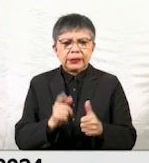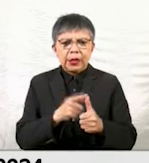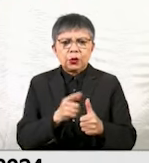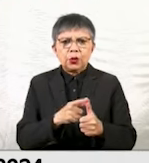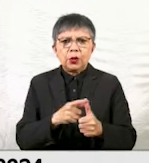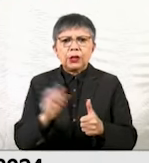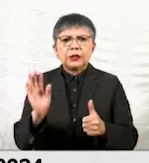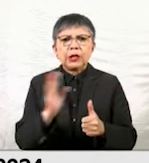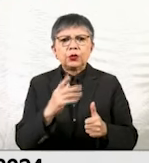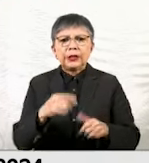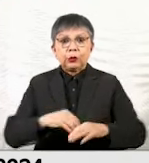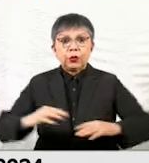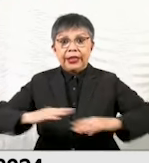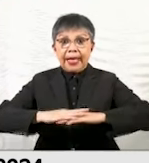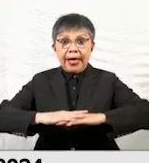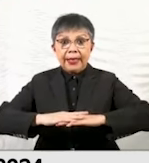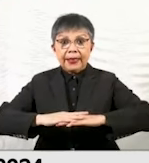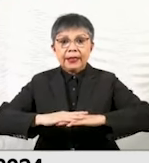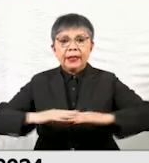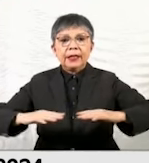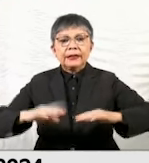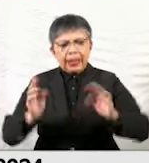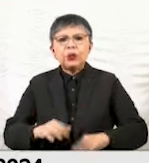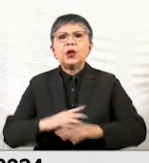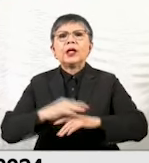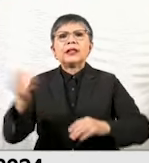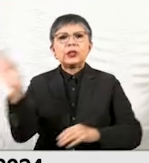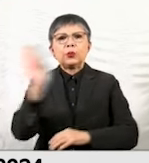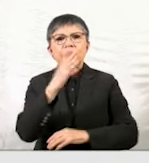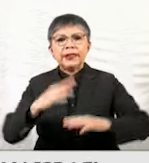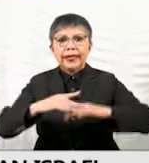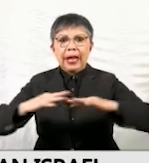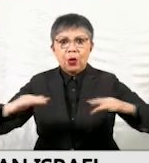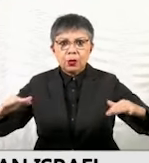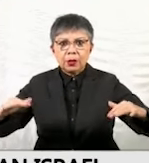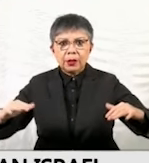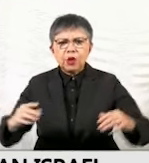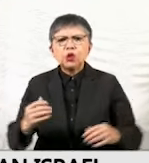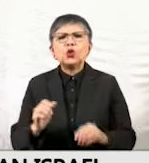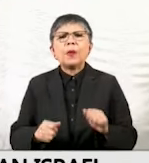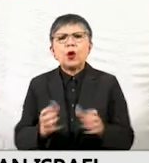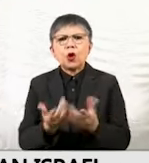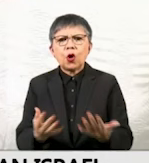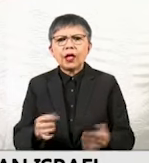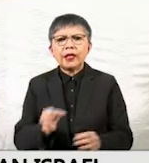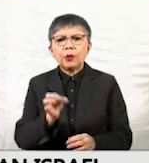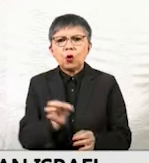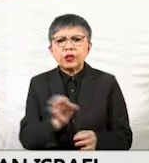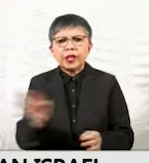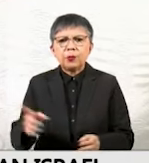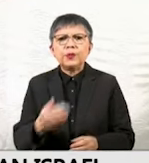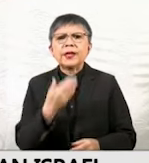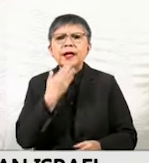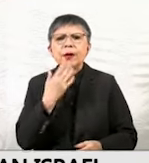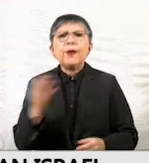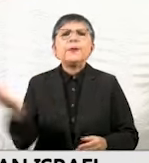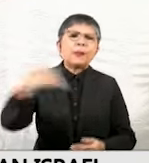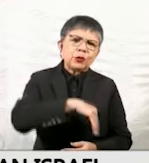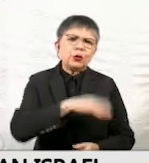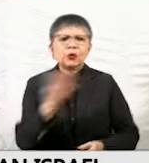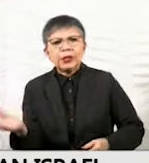urusan di darat tetapi tentunya di laut yang memudahkan warga dari Pulau Seribu untuk hilir mudik ke